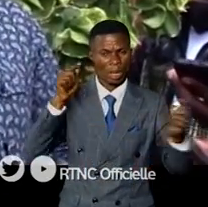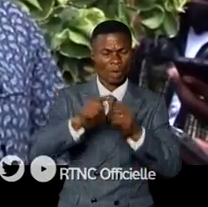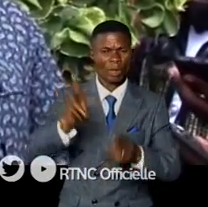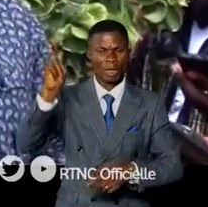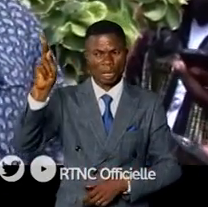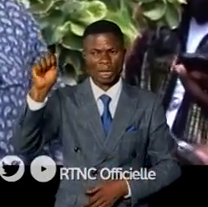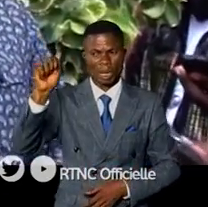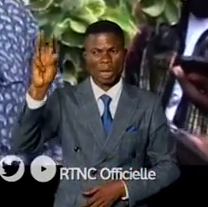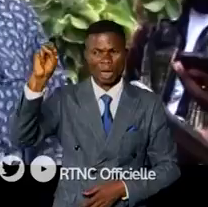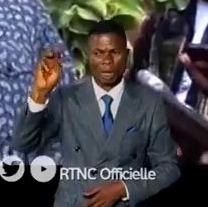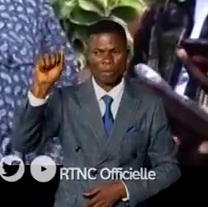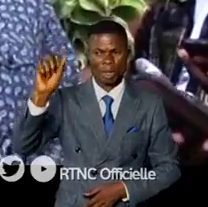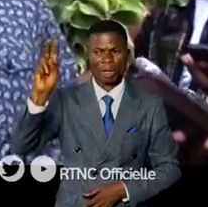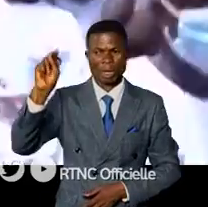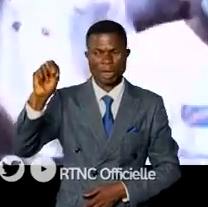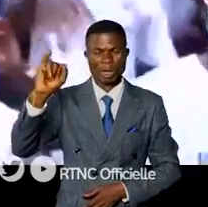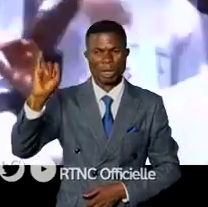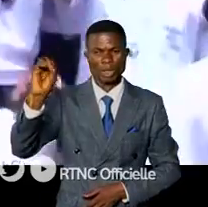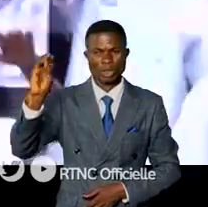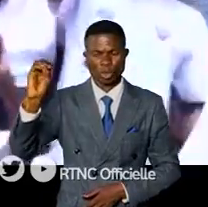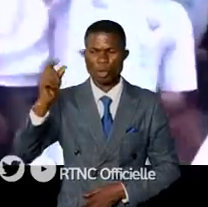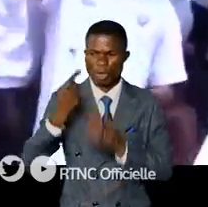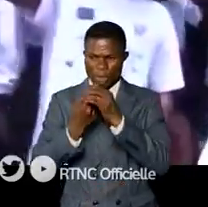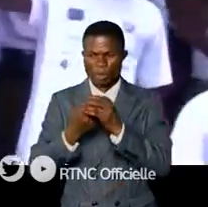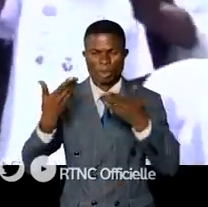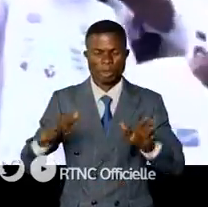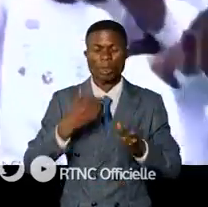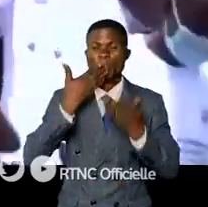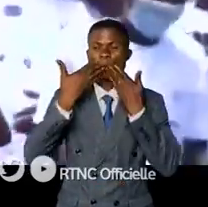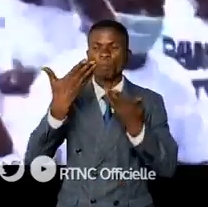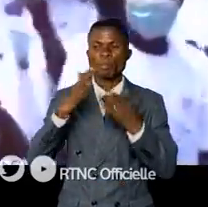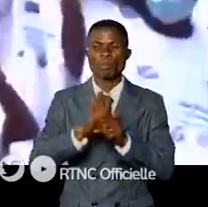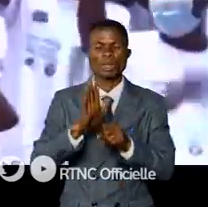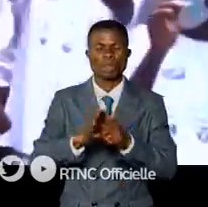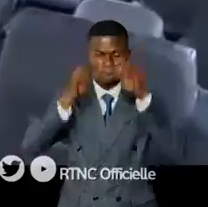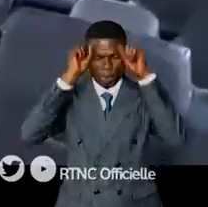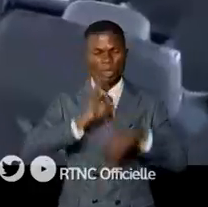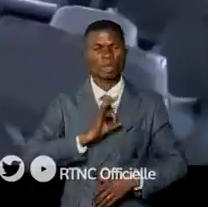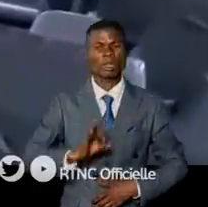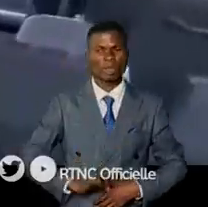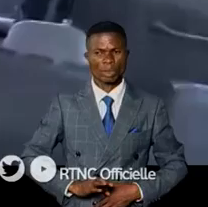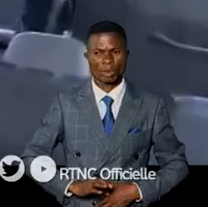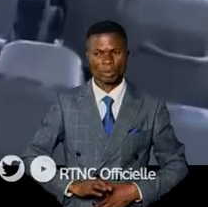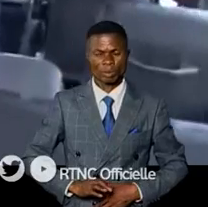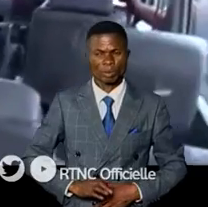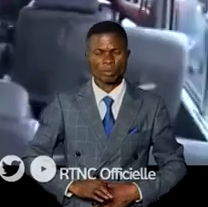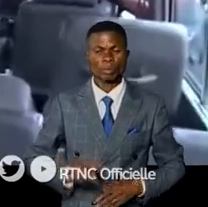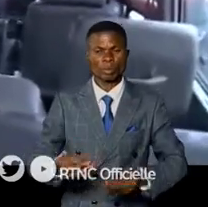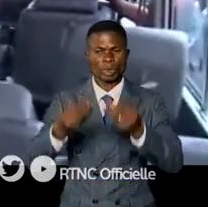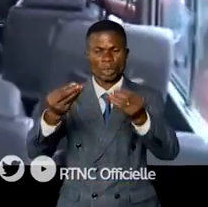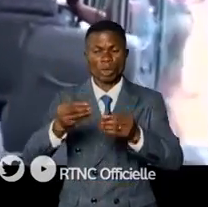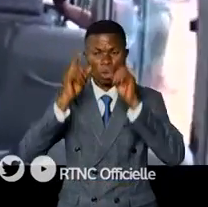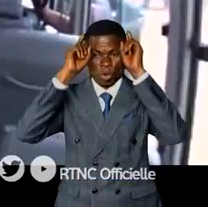Kamagnola est arrivée déjà à Niantende. Pour remercier le président de la République, Félix Tshisekedi, je viens d'acquérir un bus